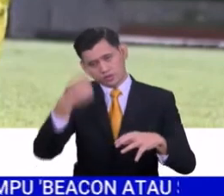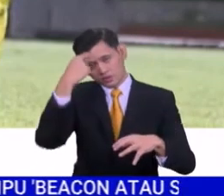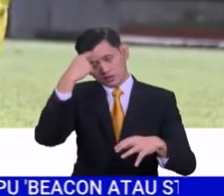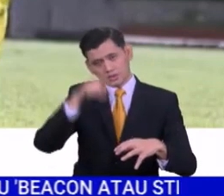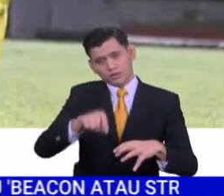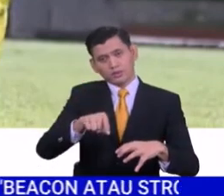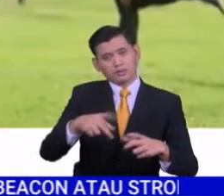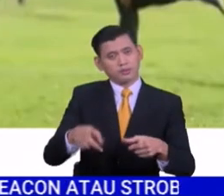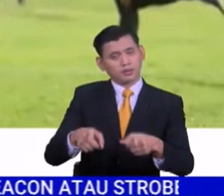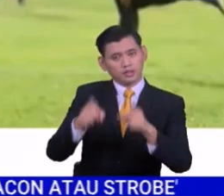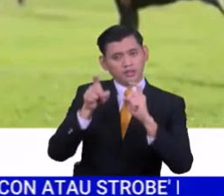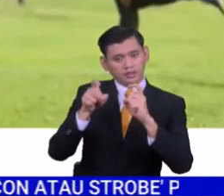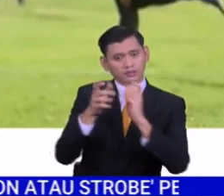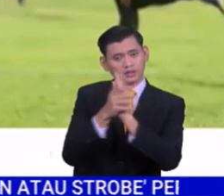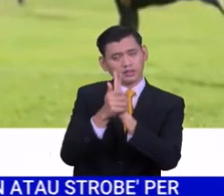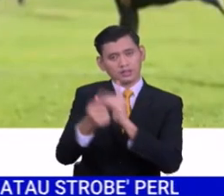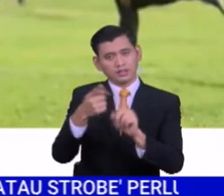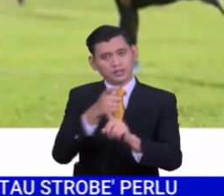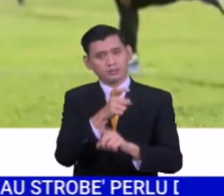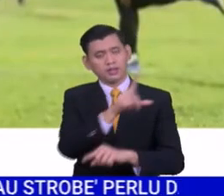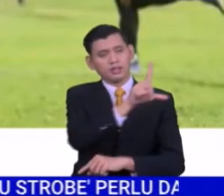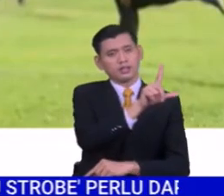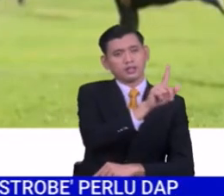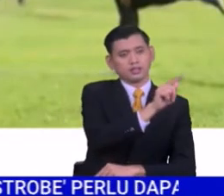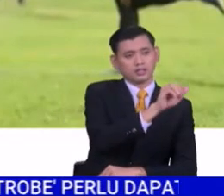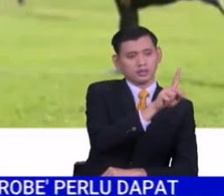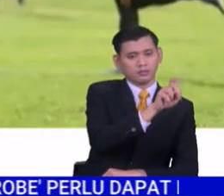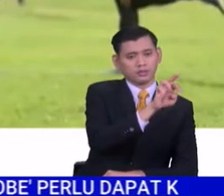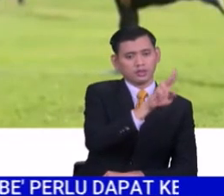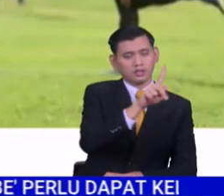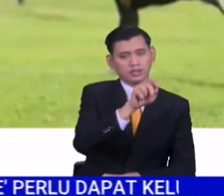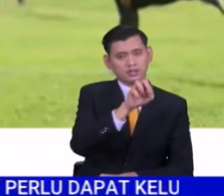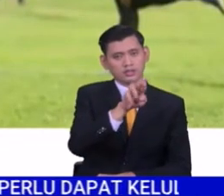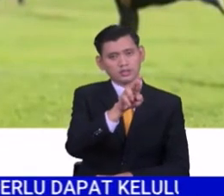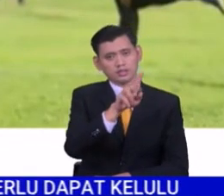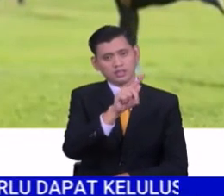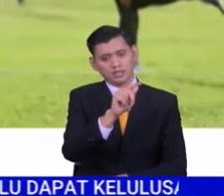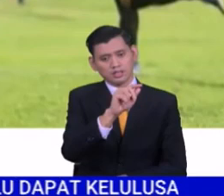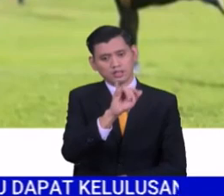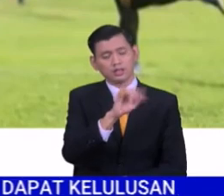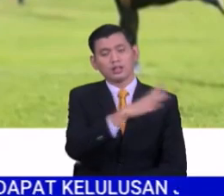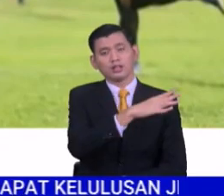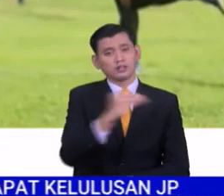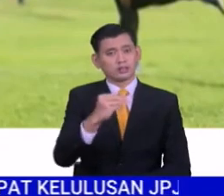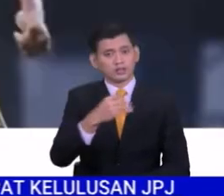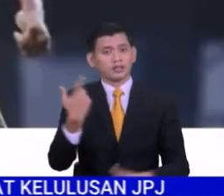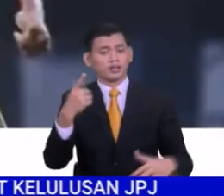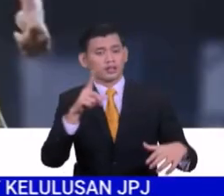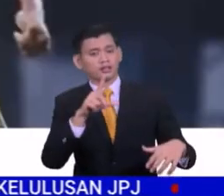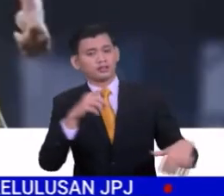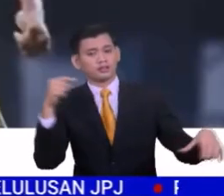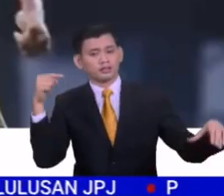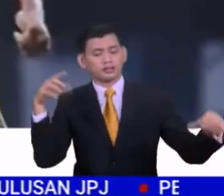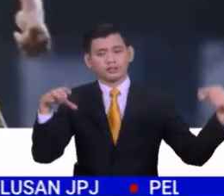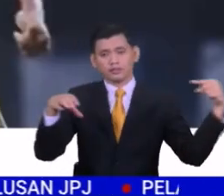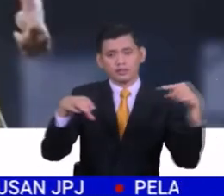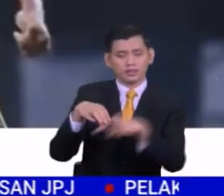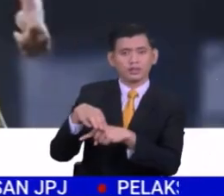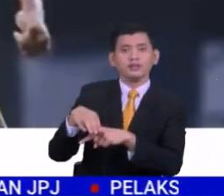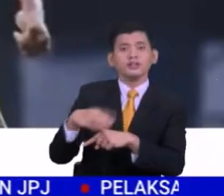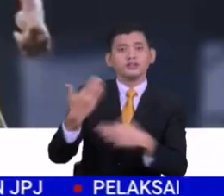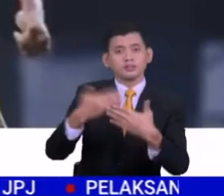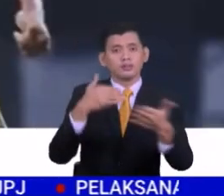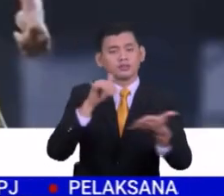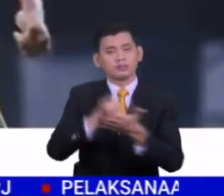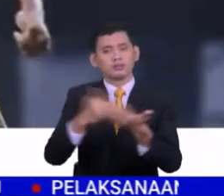permainan pantas Timor Leste. Malaysia mula ketinggalan pada minit ke-51 hasil jaringan Elias Joao da Costa